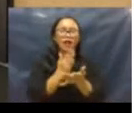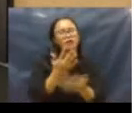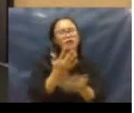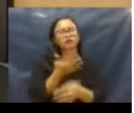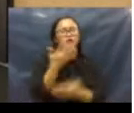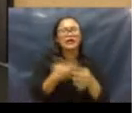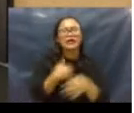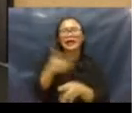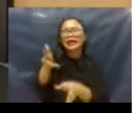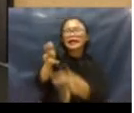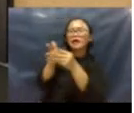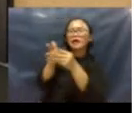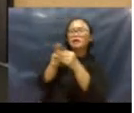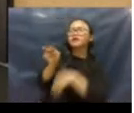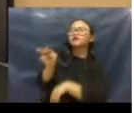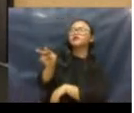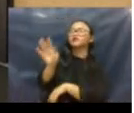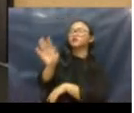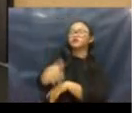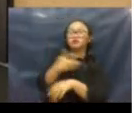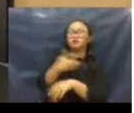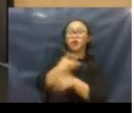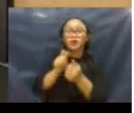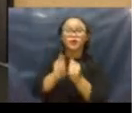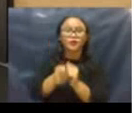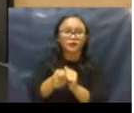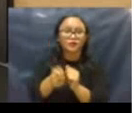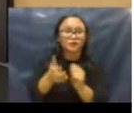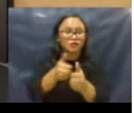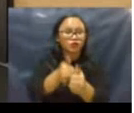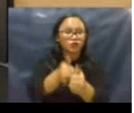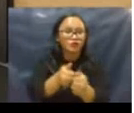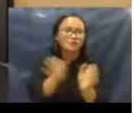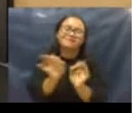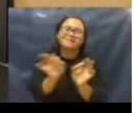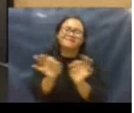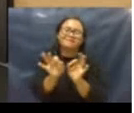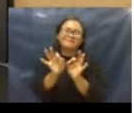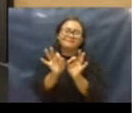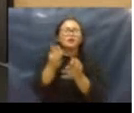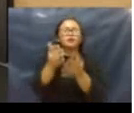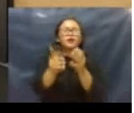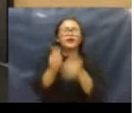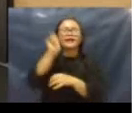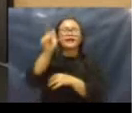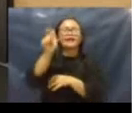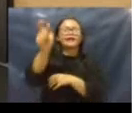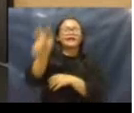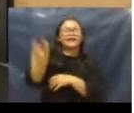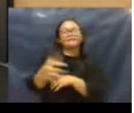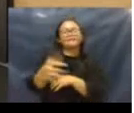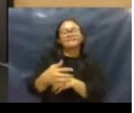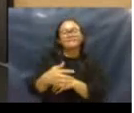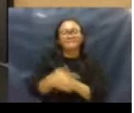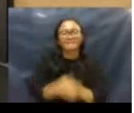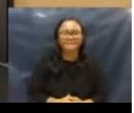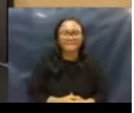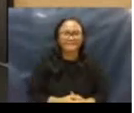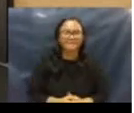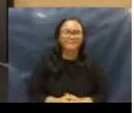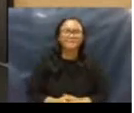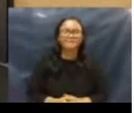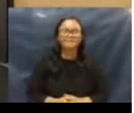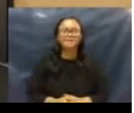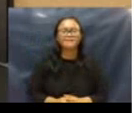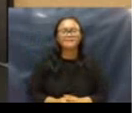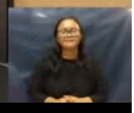tidak bisa ikutan kuisnya. Tapi nggak apa-apa, kita bisa coba lagi untuk ikutan webinar live-nya di pelajaran yang ketiga. Oke, dan